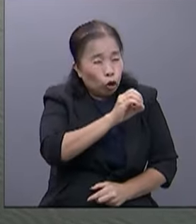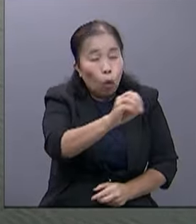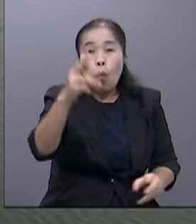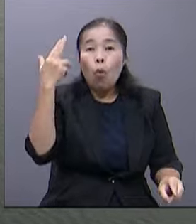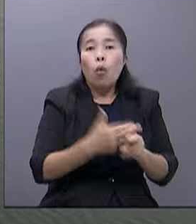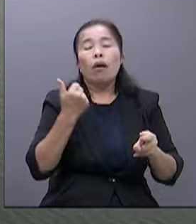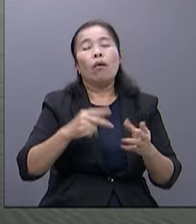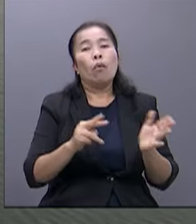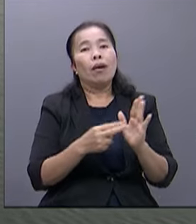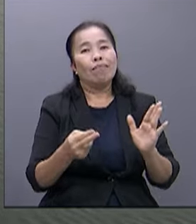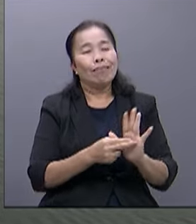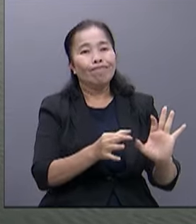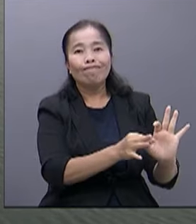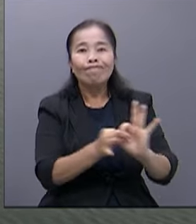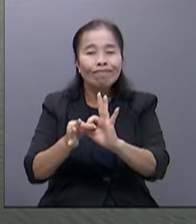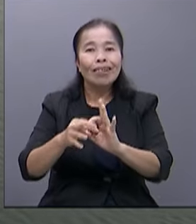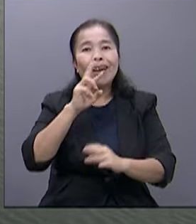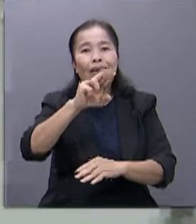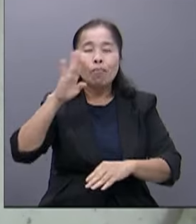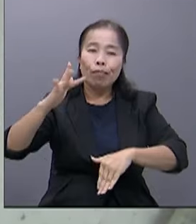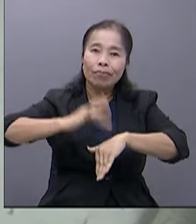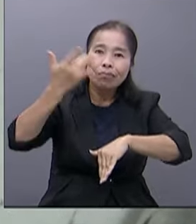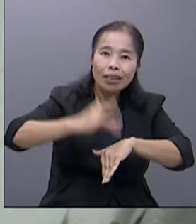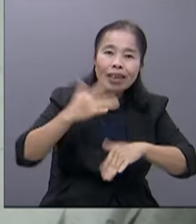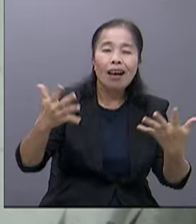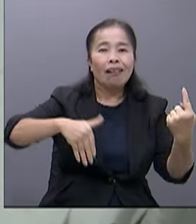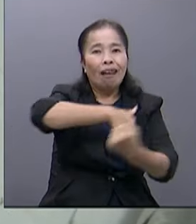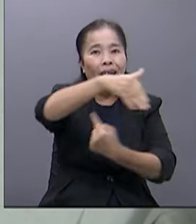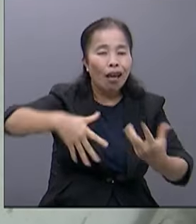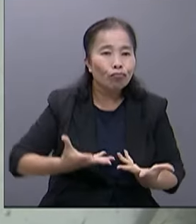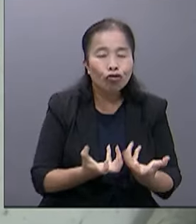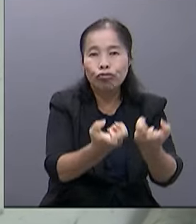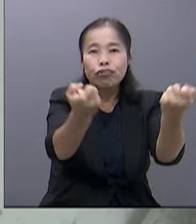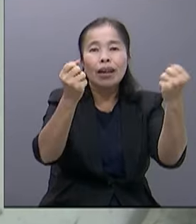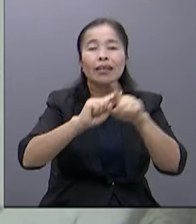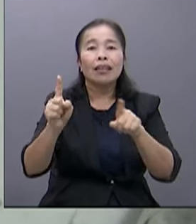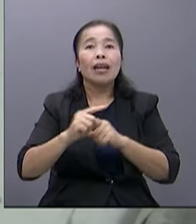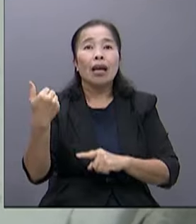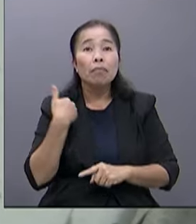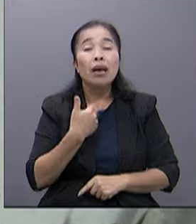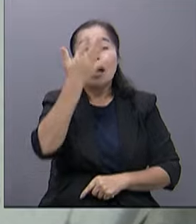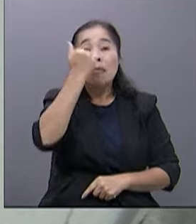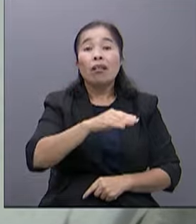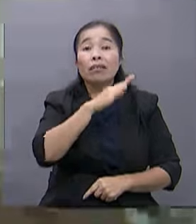งต่อห่วงโซ่อาหารระบบนิเวศและยังพบว่าพอหลุดไปใน